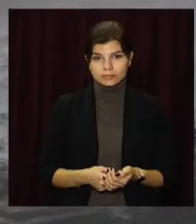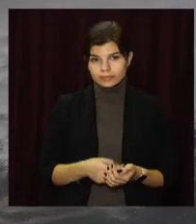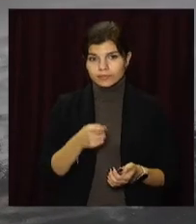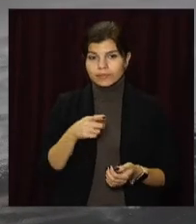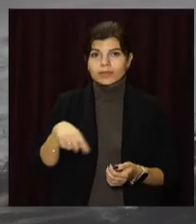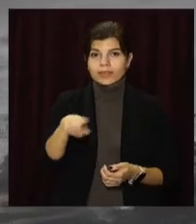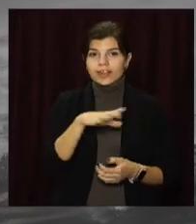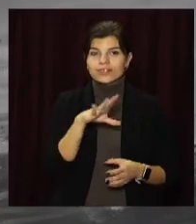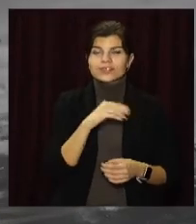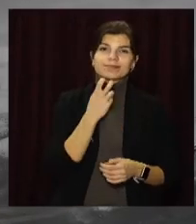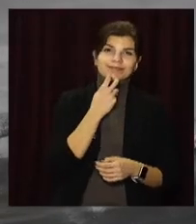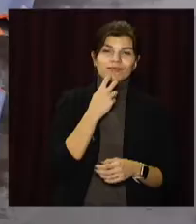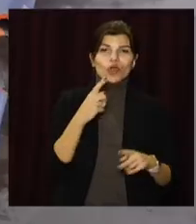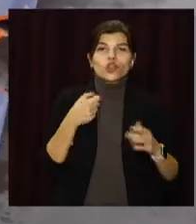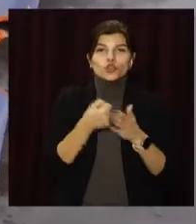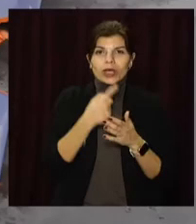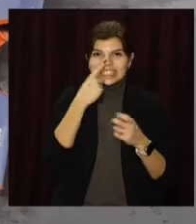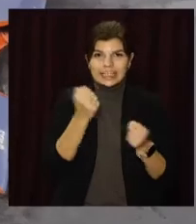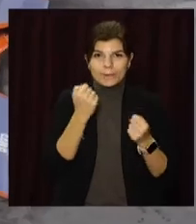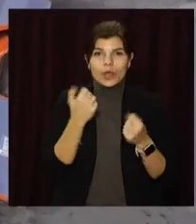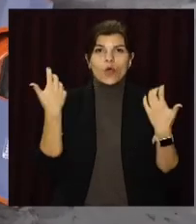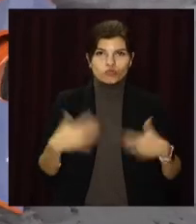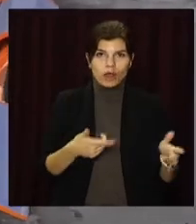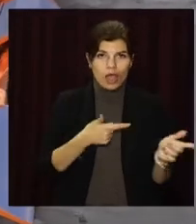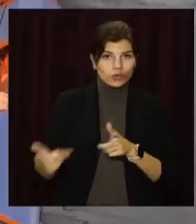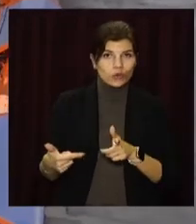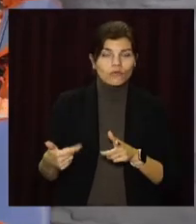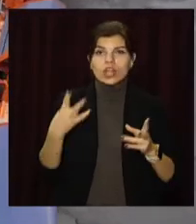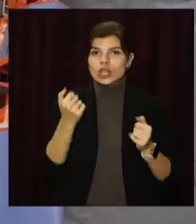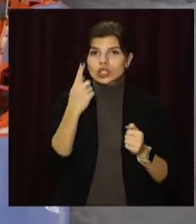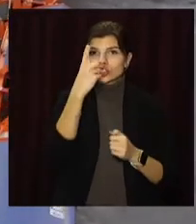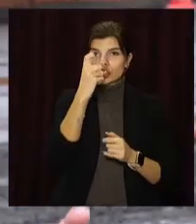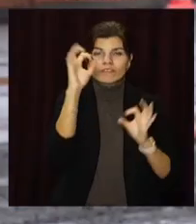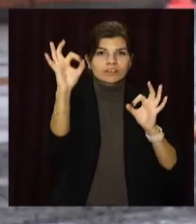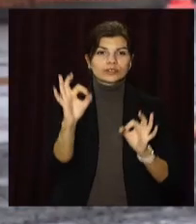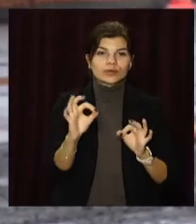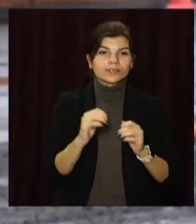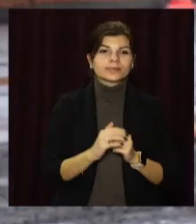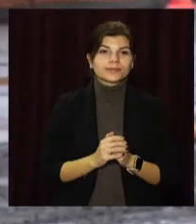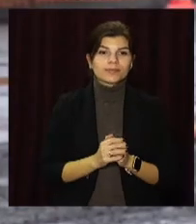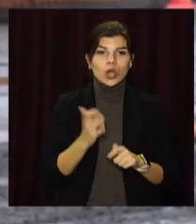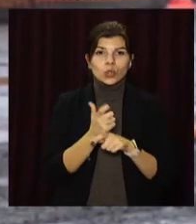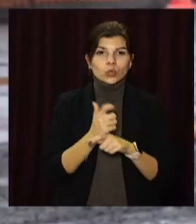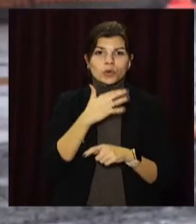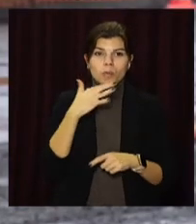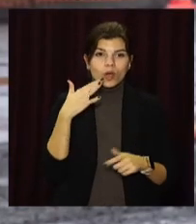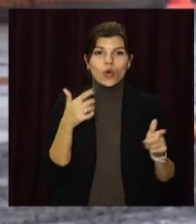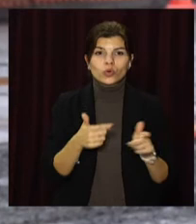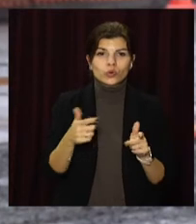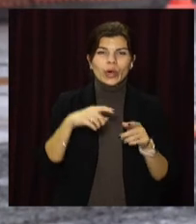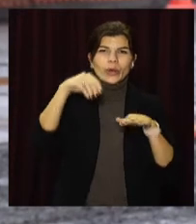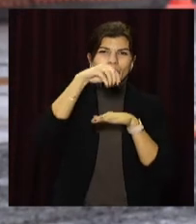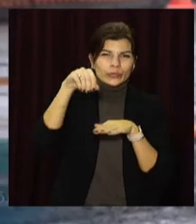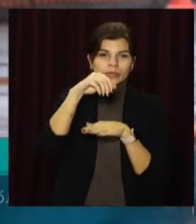Автодорожники в доброму гуморі, бо кажуть, до зими вже на початку листопада готові на 100%. Дуже багато заготовляємо суміші. У